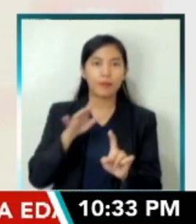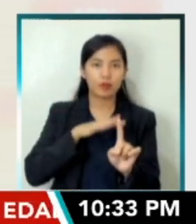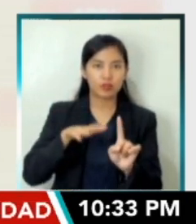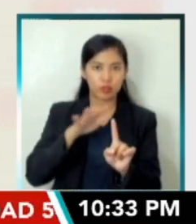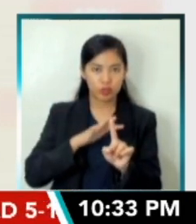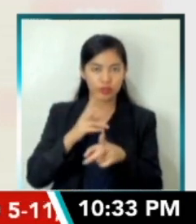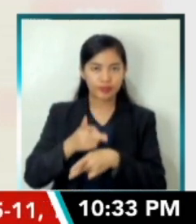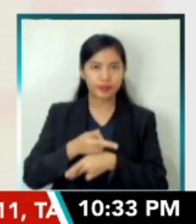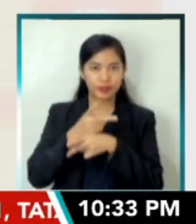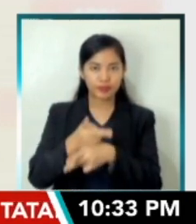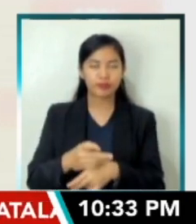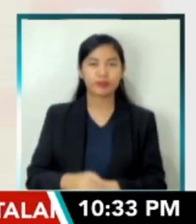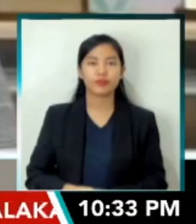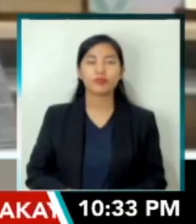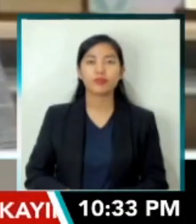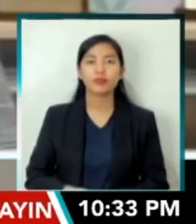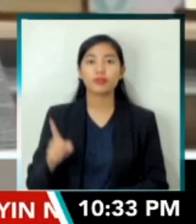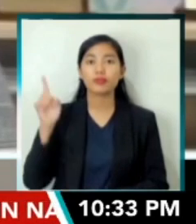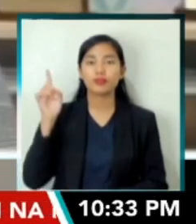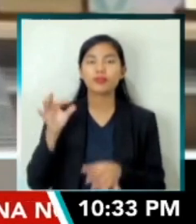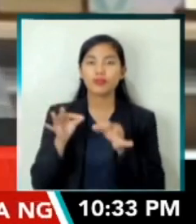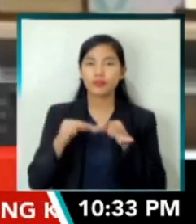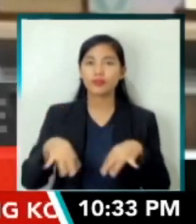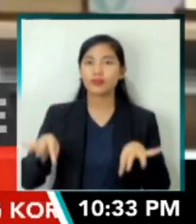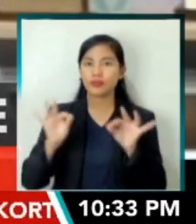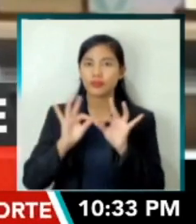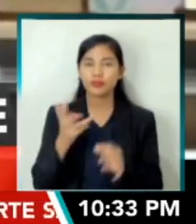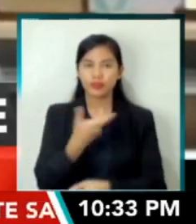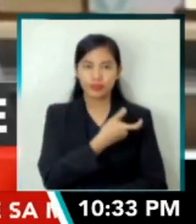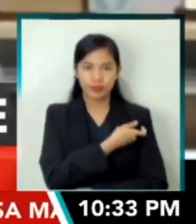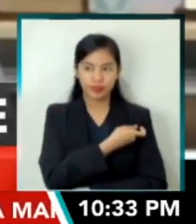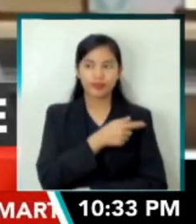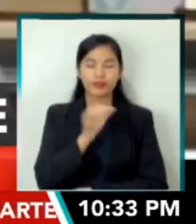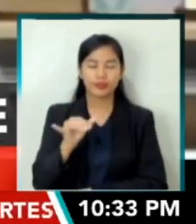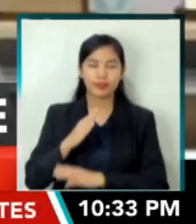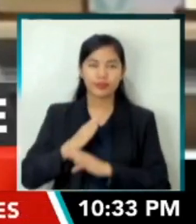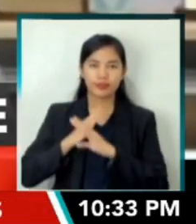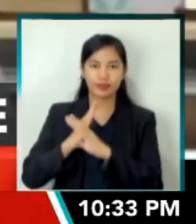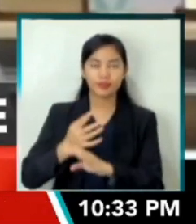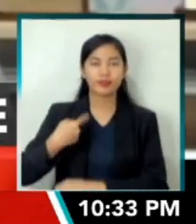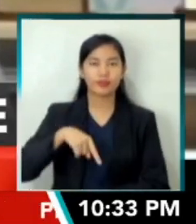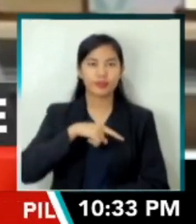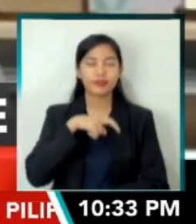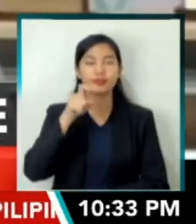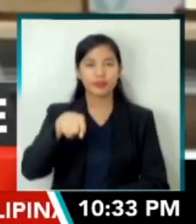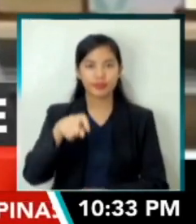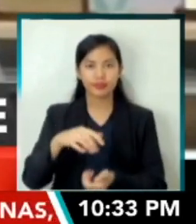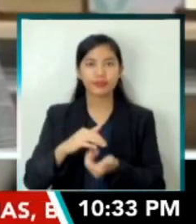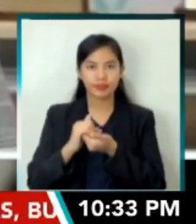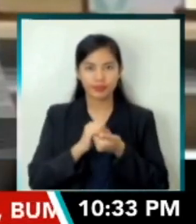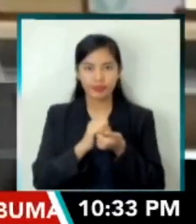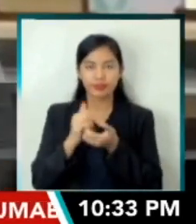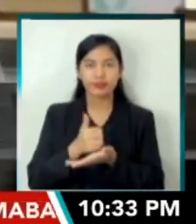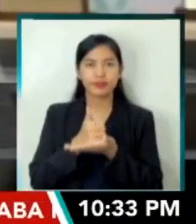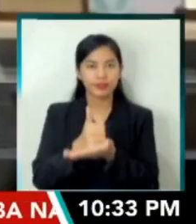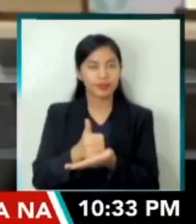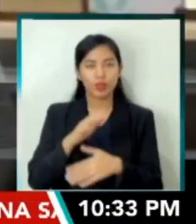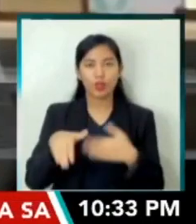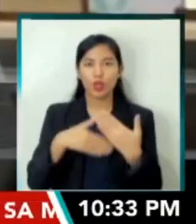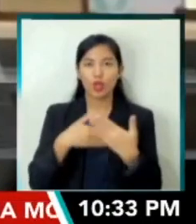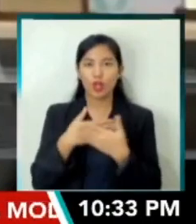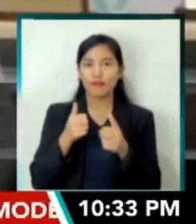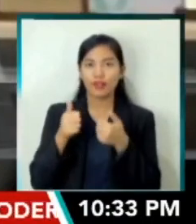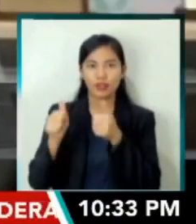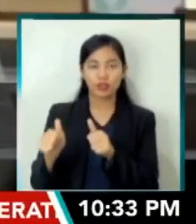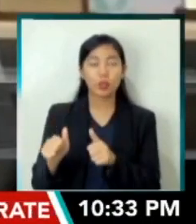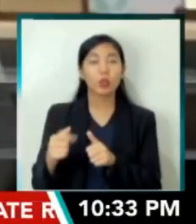Bakuna ang arm natin to. Kailangan yung tulong-tulong po tayo na nagko-comply sa safety protocols. And we've seen that during this Omicron